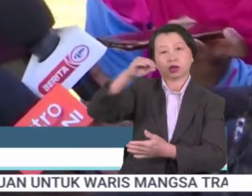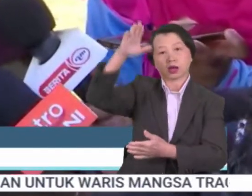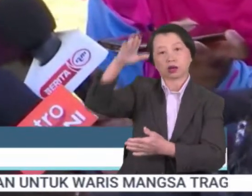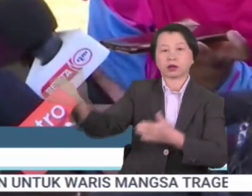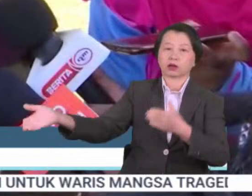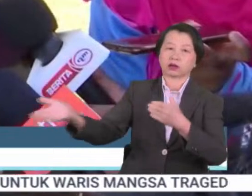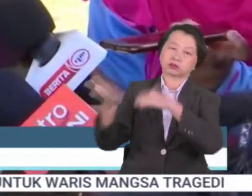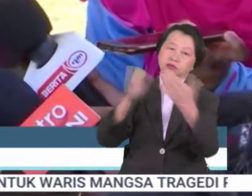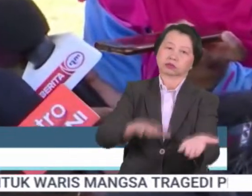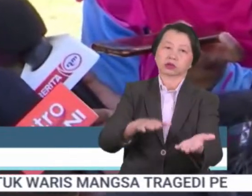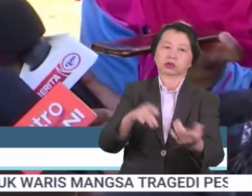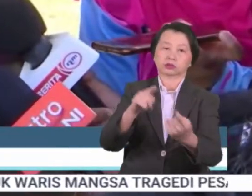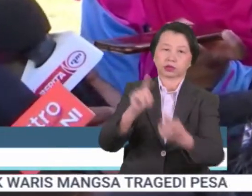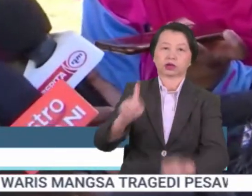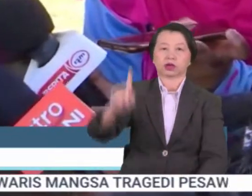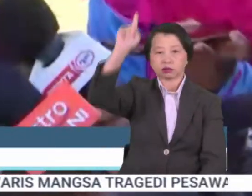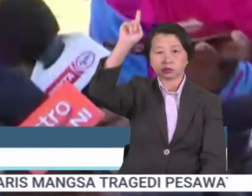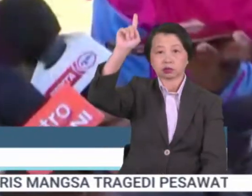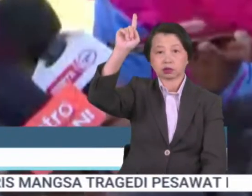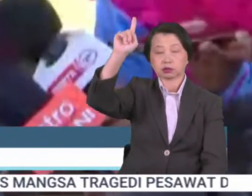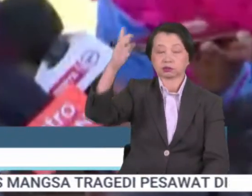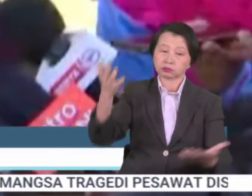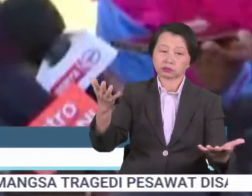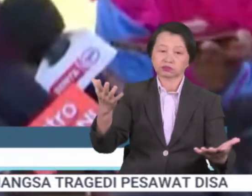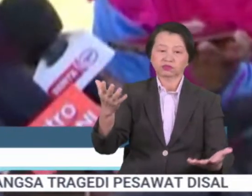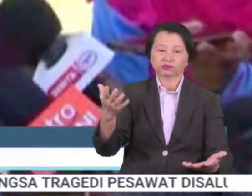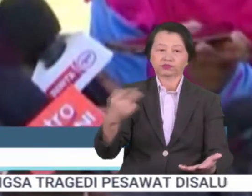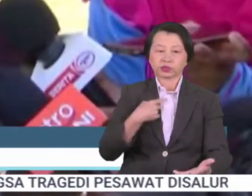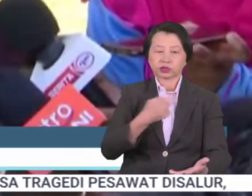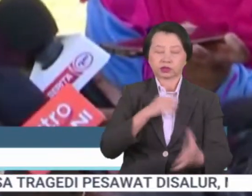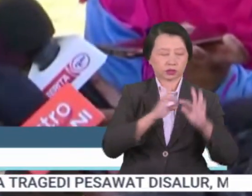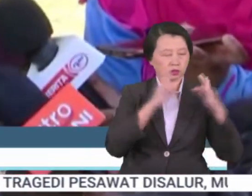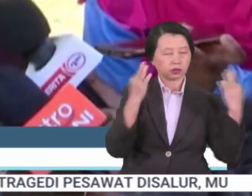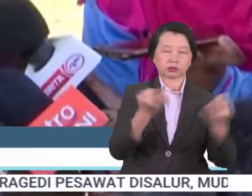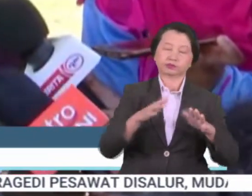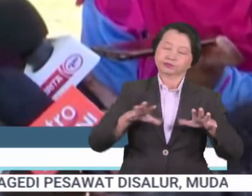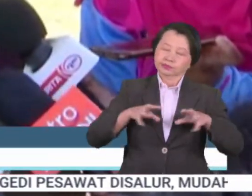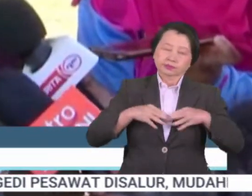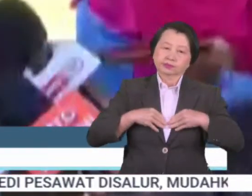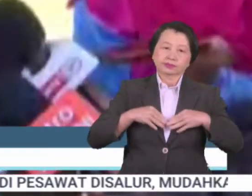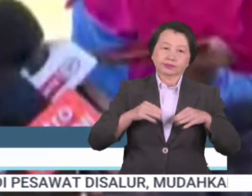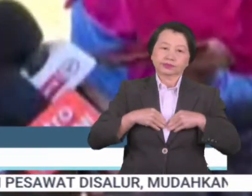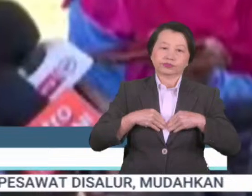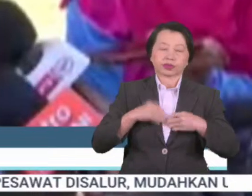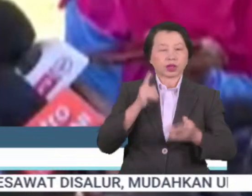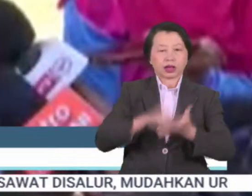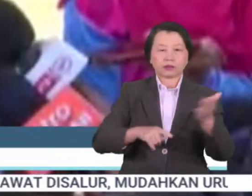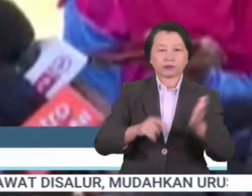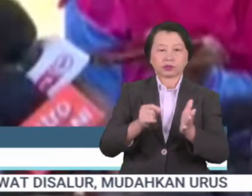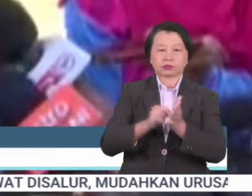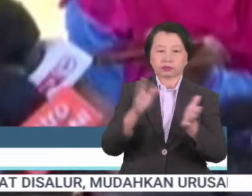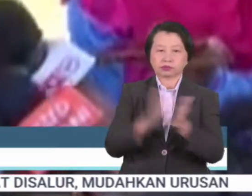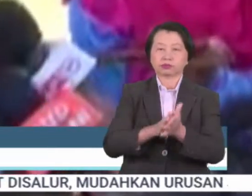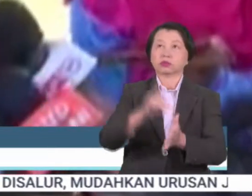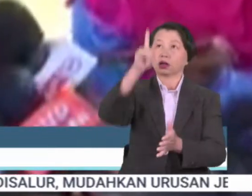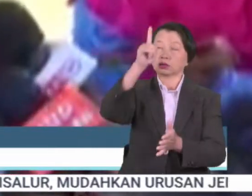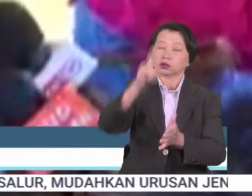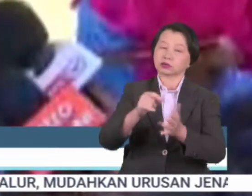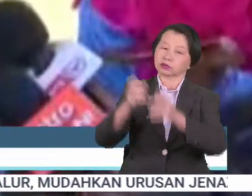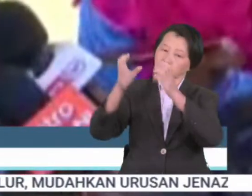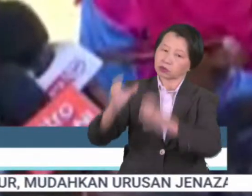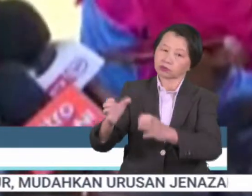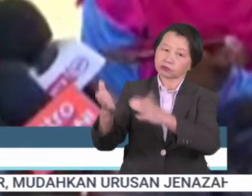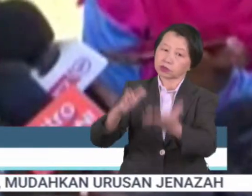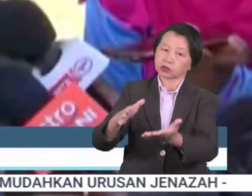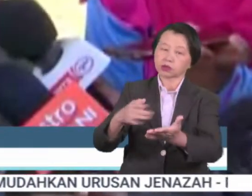kembali dekat Allah tapi tak apalah kami kami sekeluarga reda apa yang Dah tertulis Kun Fayakun dah tertulis yang Abang